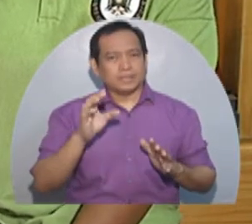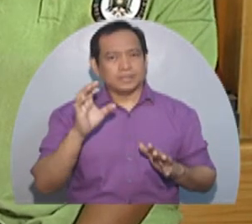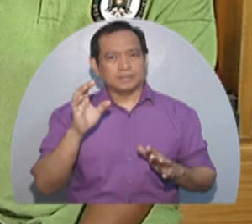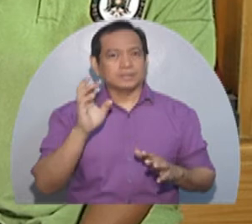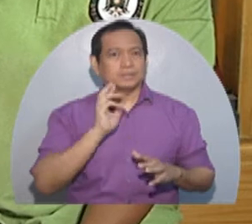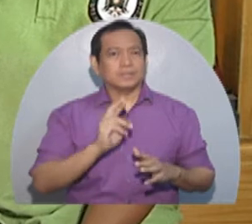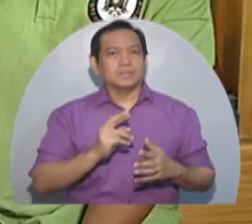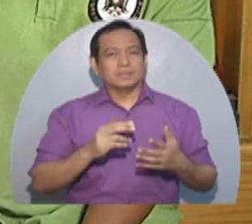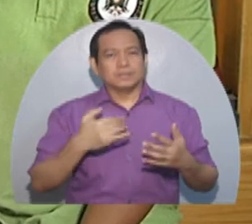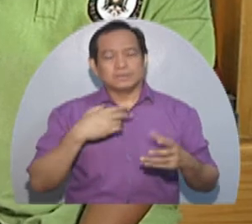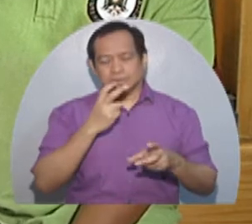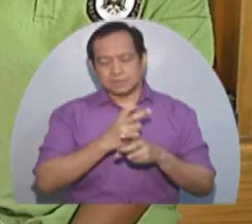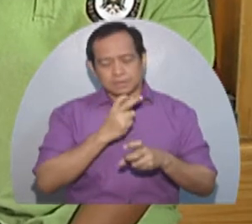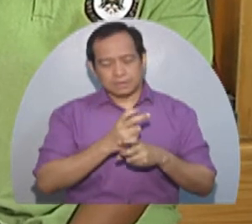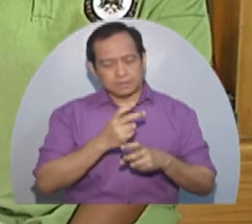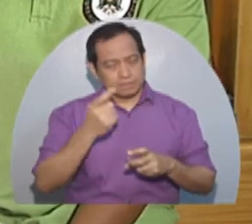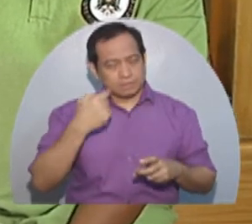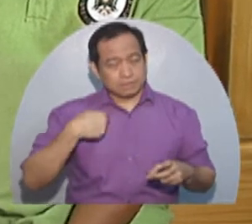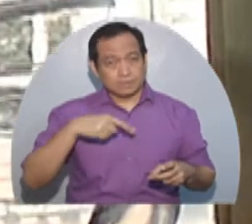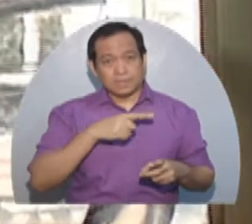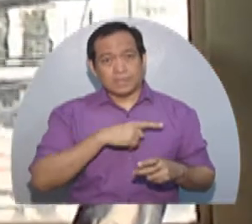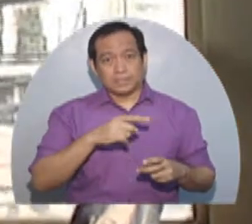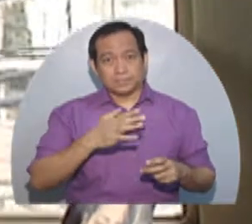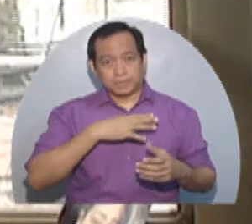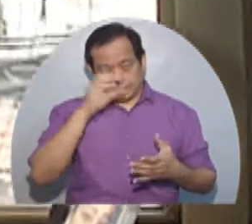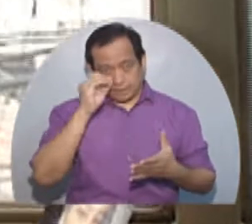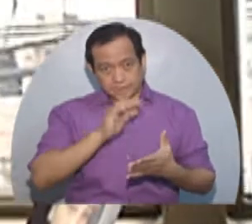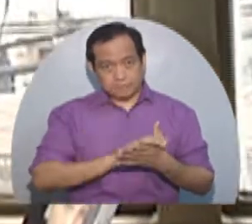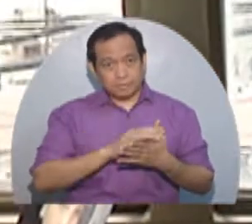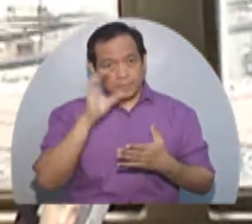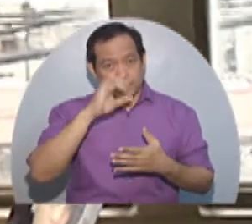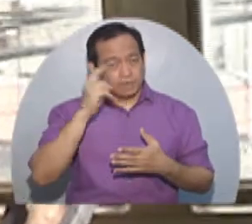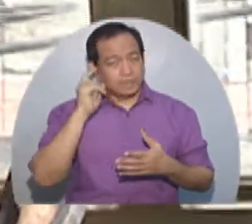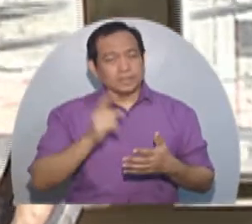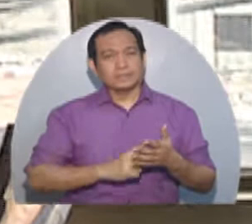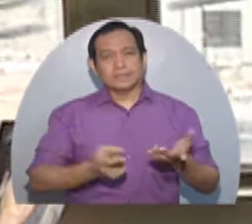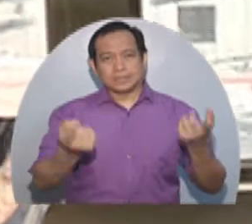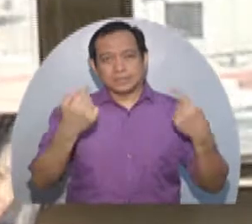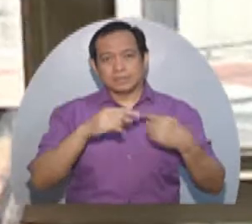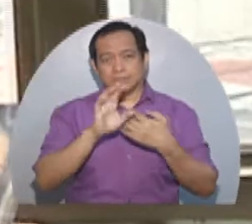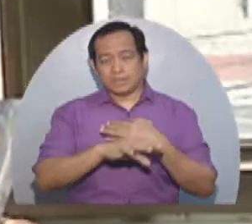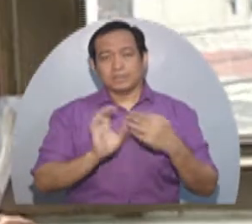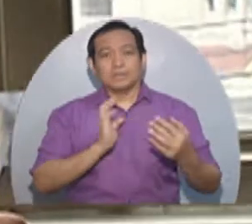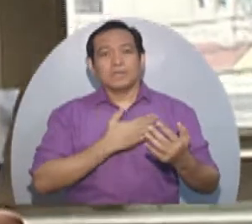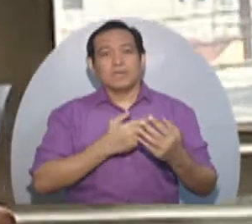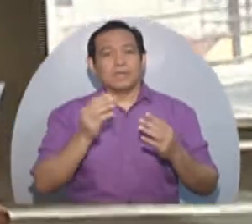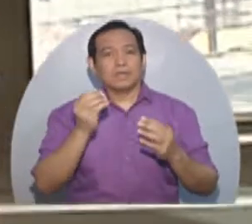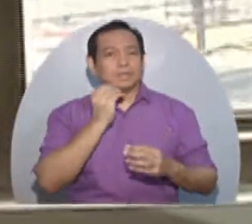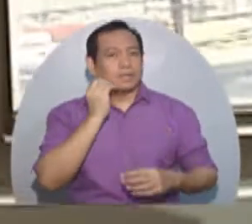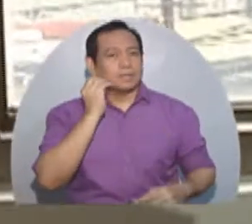hinanap ko na siya eh. Sa ngayon, hirap na kami ni Papa niya. Umuwi na lamang siya sa bahay